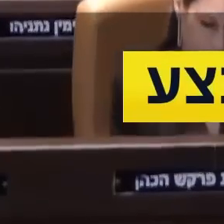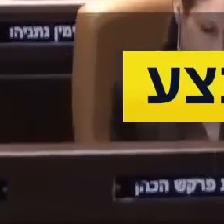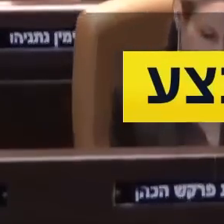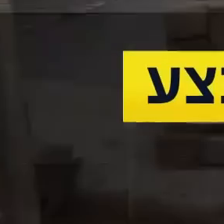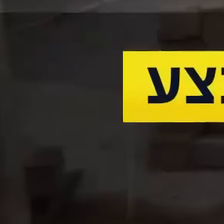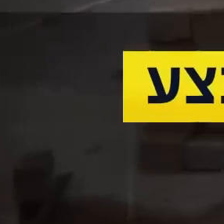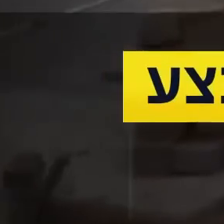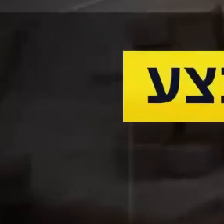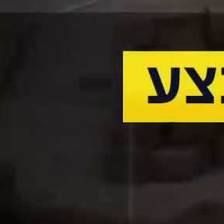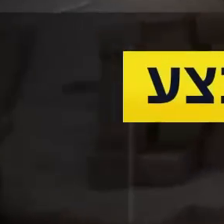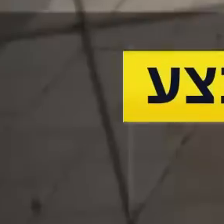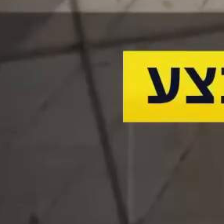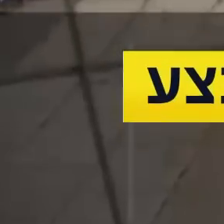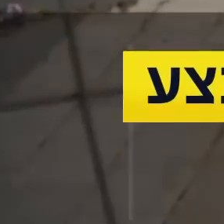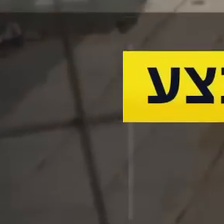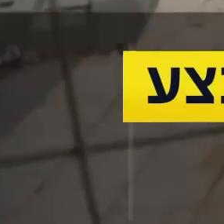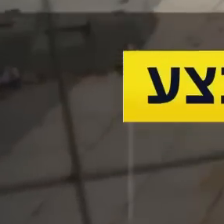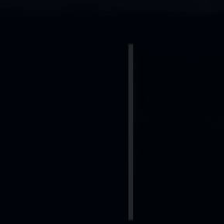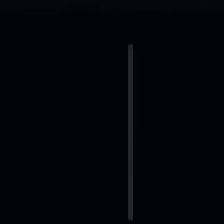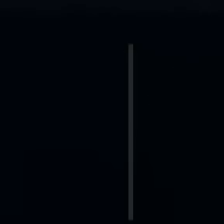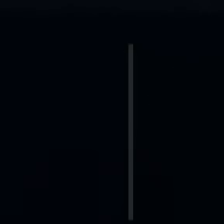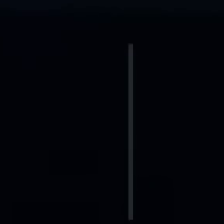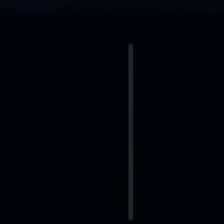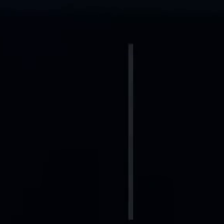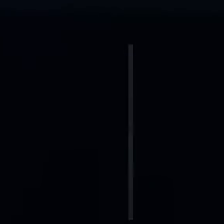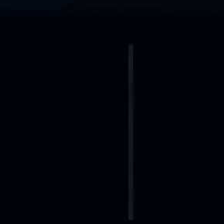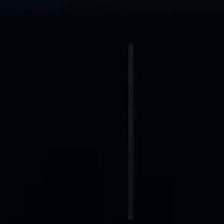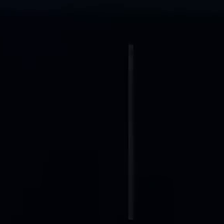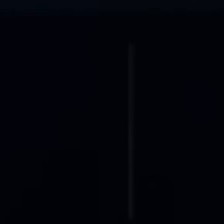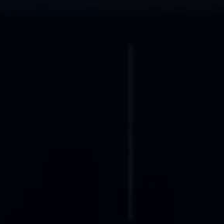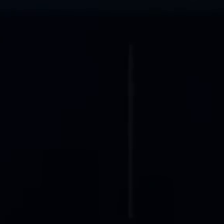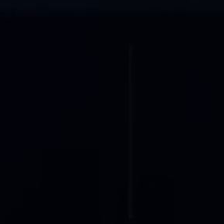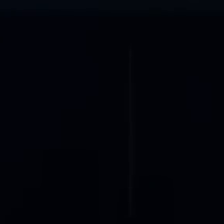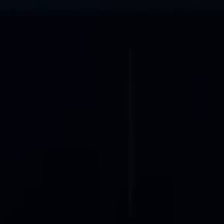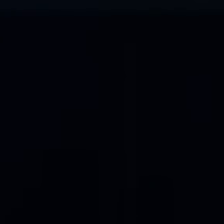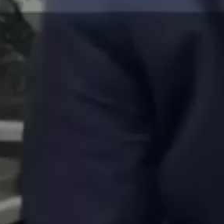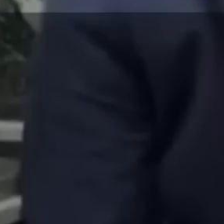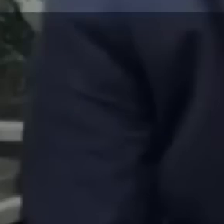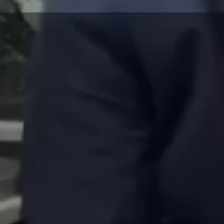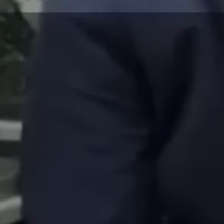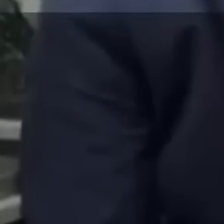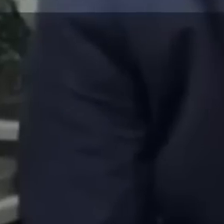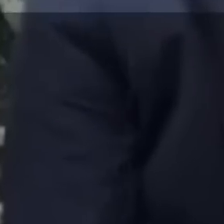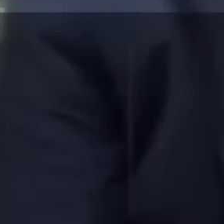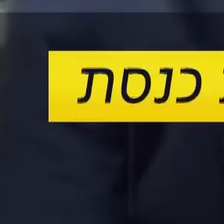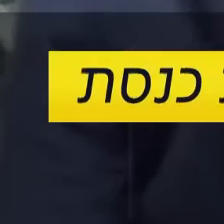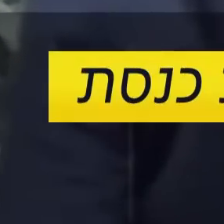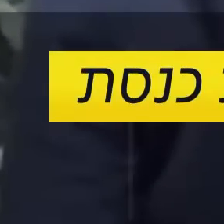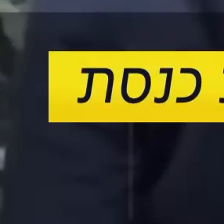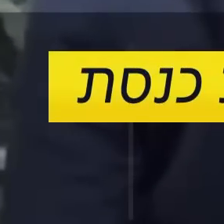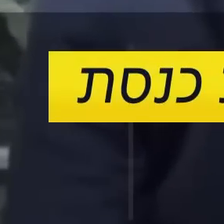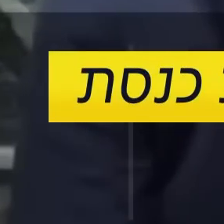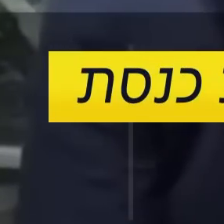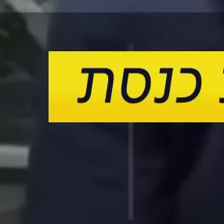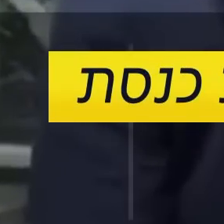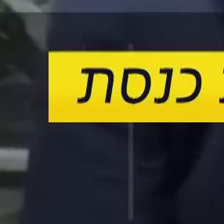החרדים בדרישה שלא לבצע עבודות ברכבת בשבת. שערה בעקבות פרסום הנחיית הרב הראשי לשר החדש של ש"ס. תלת